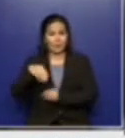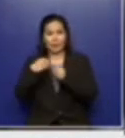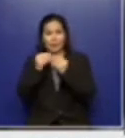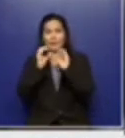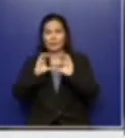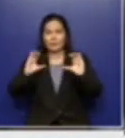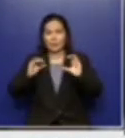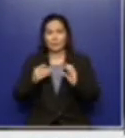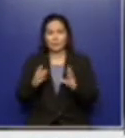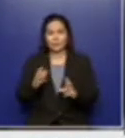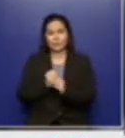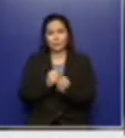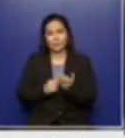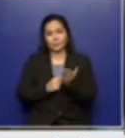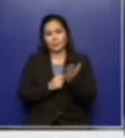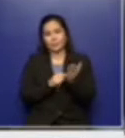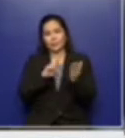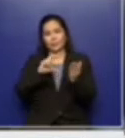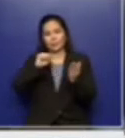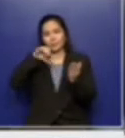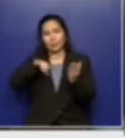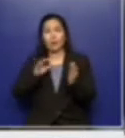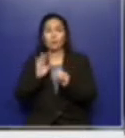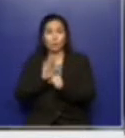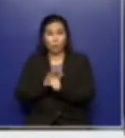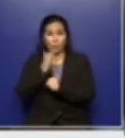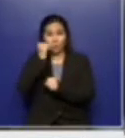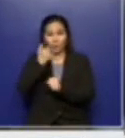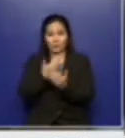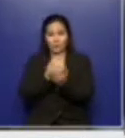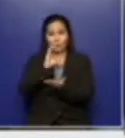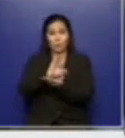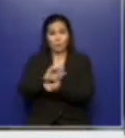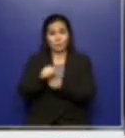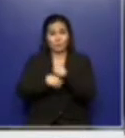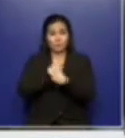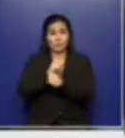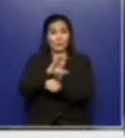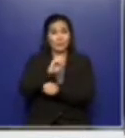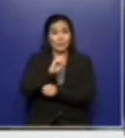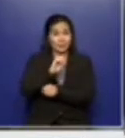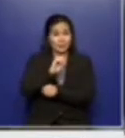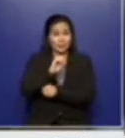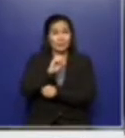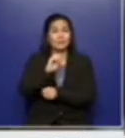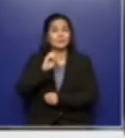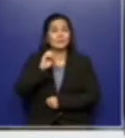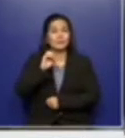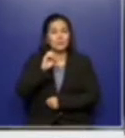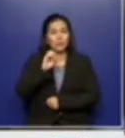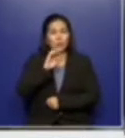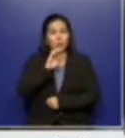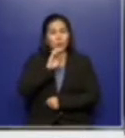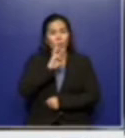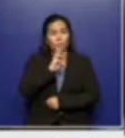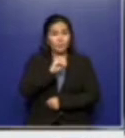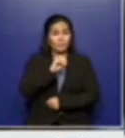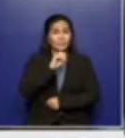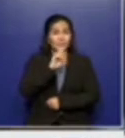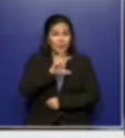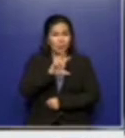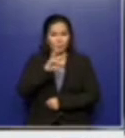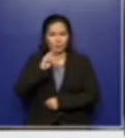เพื่อนำเสนอสภาเท่านั้นพองบปี53งบปีโทษครับงบปี63 64ไม่ต่